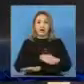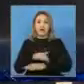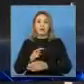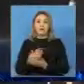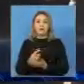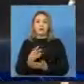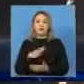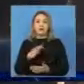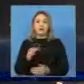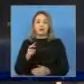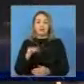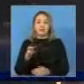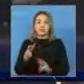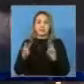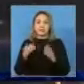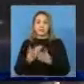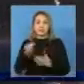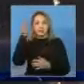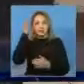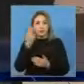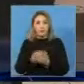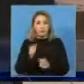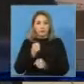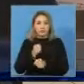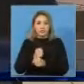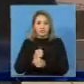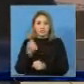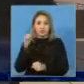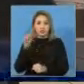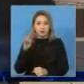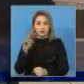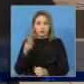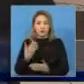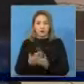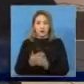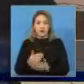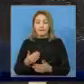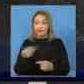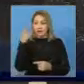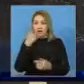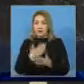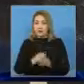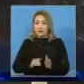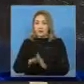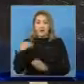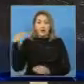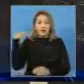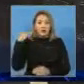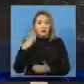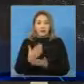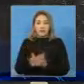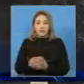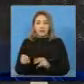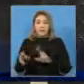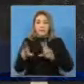Жалаңтөс Бахадыр, Бүкенбай батырлардың бейнесін сомдаған Жеңіс Жұбанқосов. Абайдың бейнесімен толыққан Ақтөбе енді